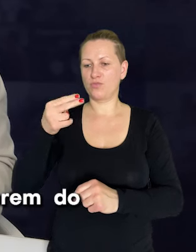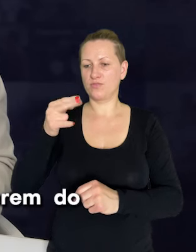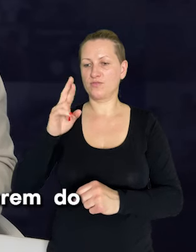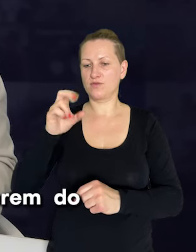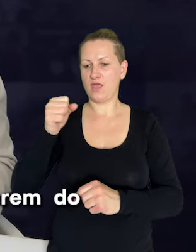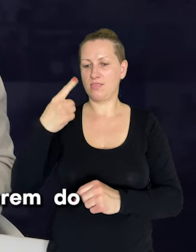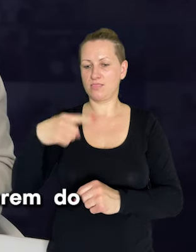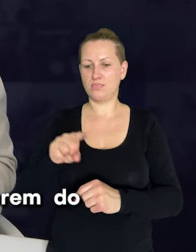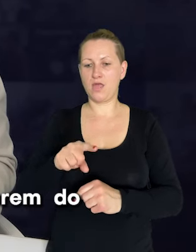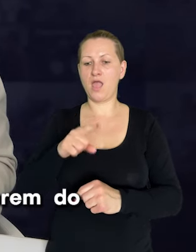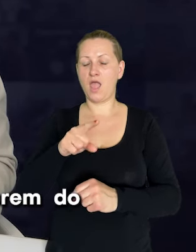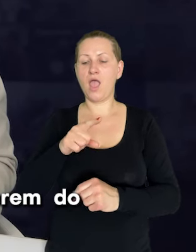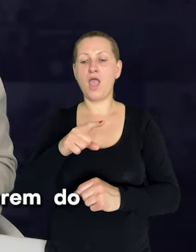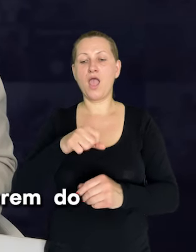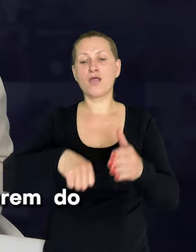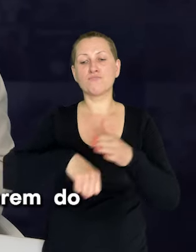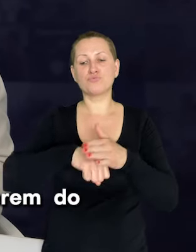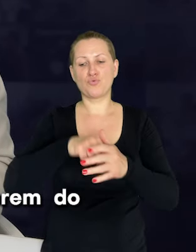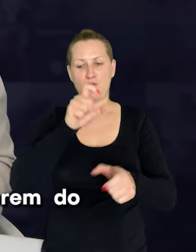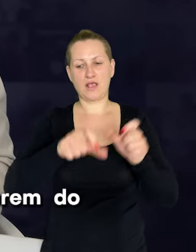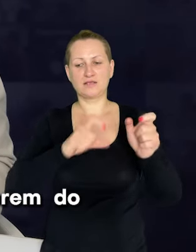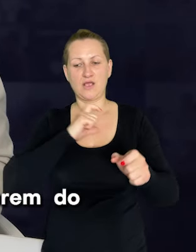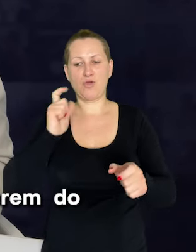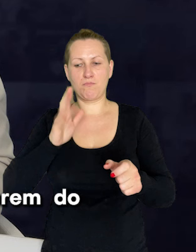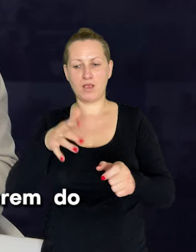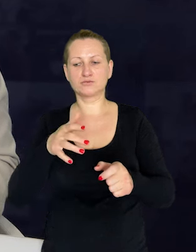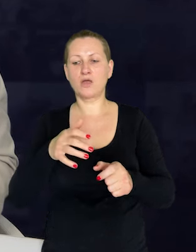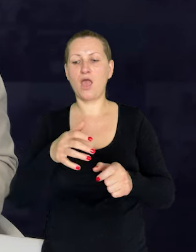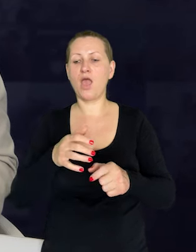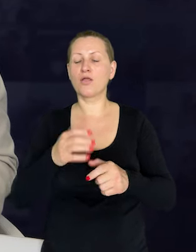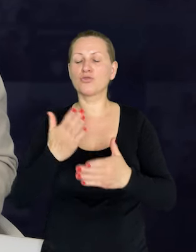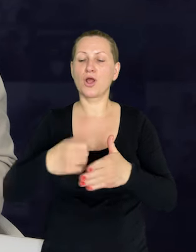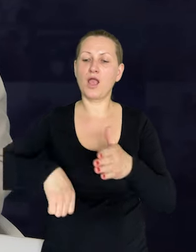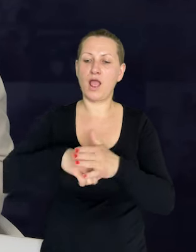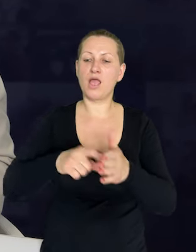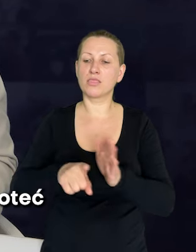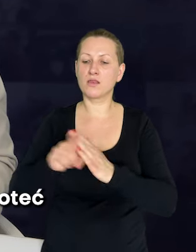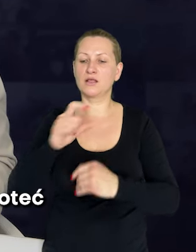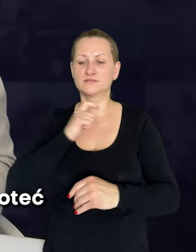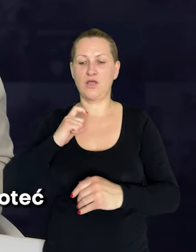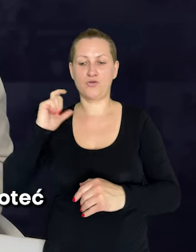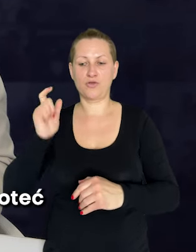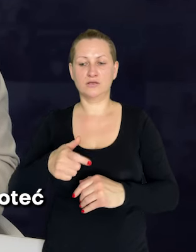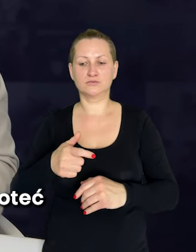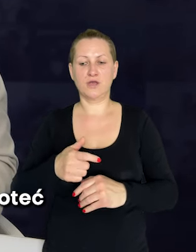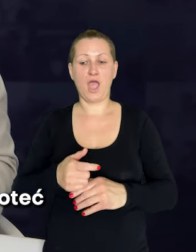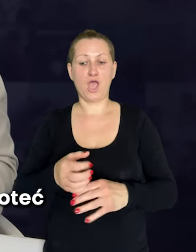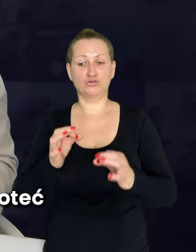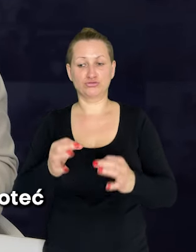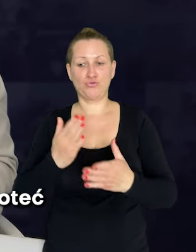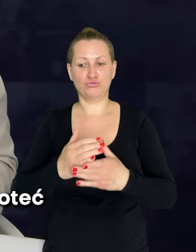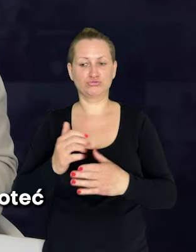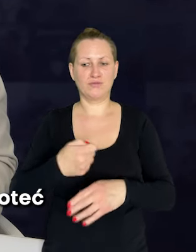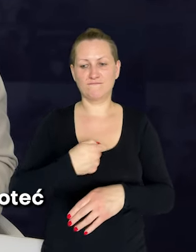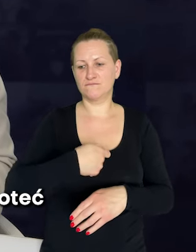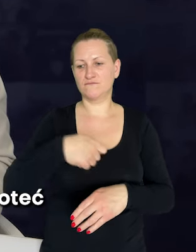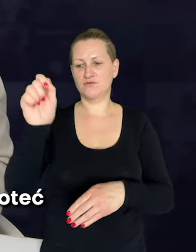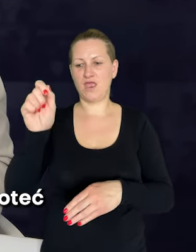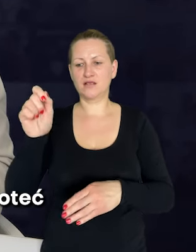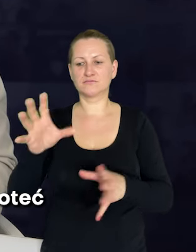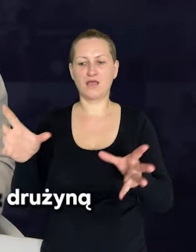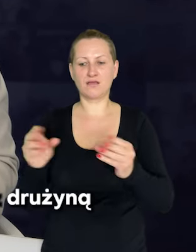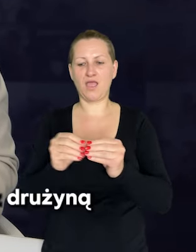Nasi piłkarze będą grać dla Starogardu z honorem do końca sezonu. Przed nimi jeszcze 5 meczów, pierwszy już dziś na wyjeździe z drużyną